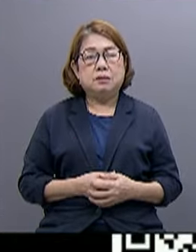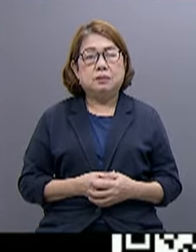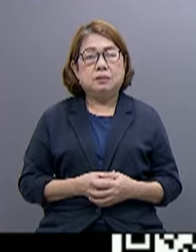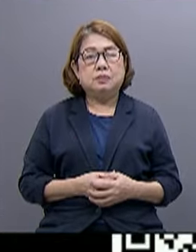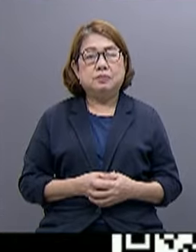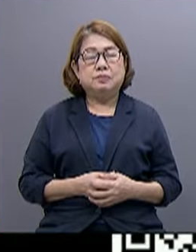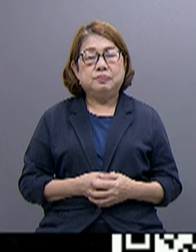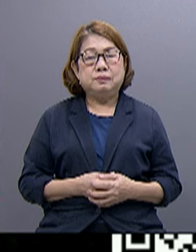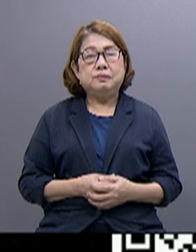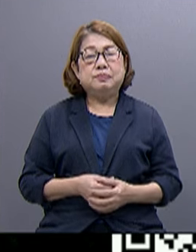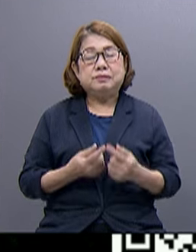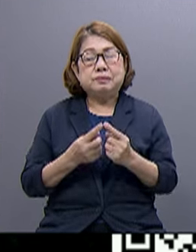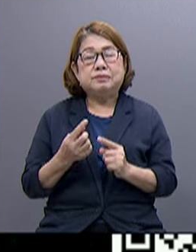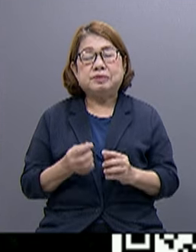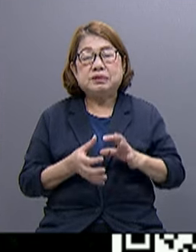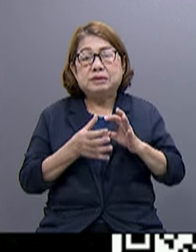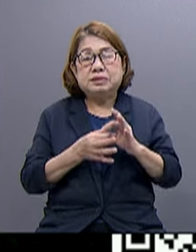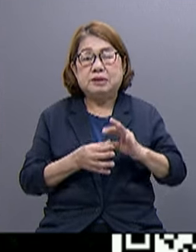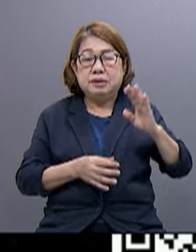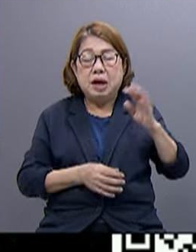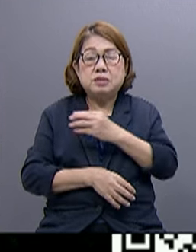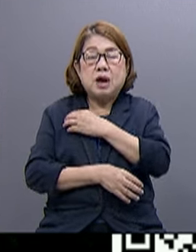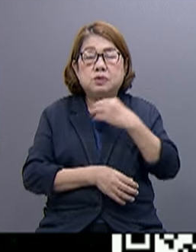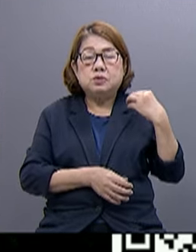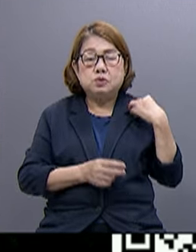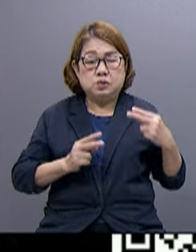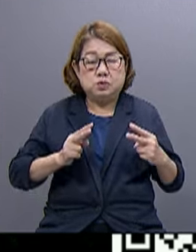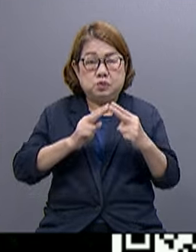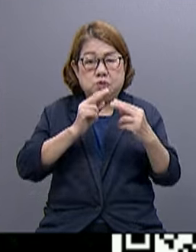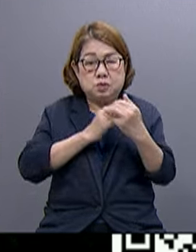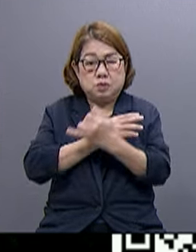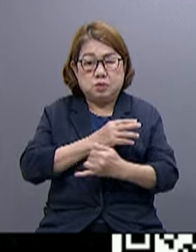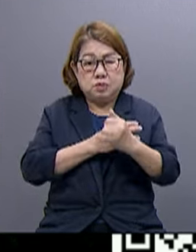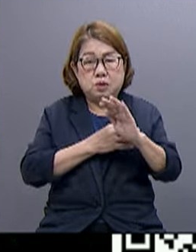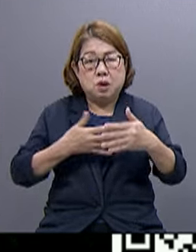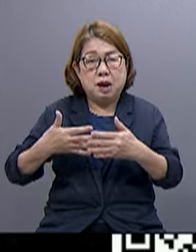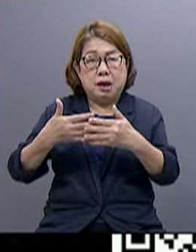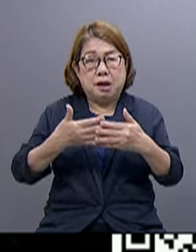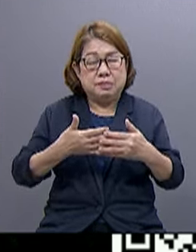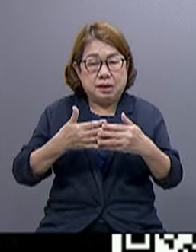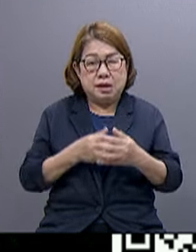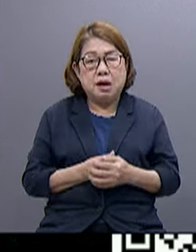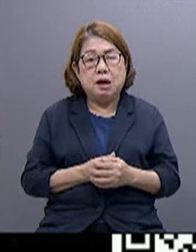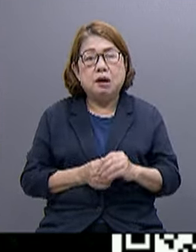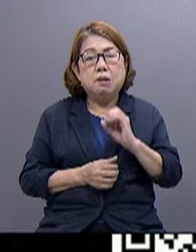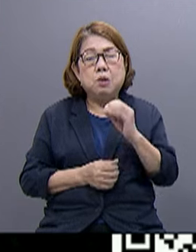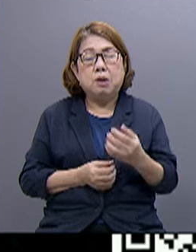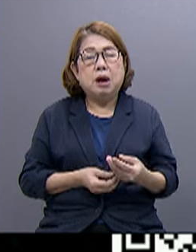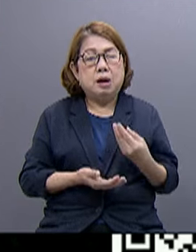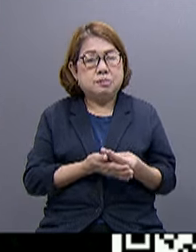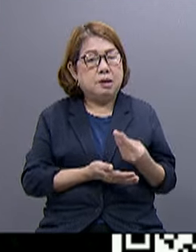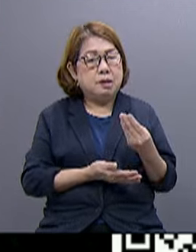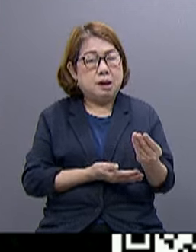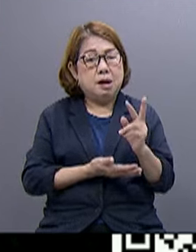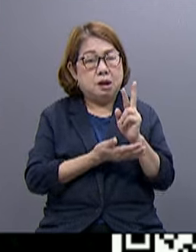หน่วยงานด้านความมั่นคงทางการทูตกระทรวงการต่างประเทศสหรัฐเผยแพร่ประกาศการตั้งเงินรางวัล5ล้านดอลล